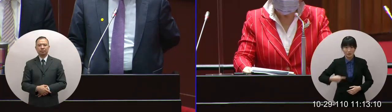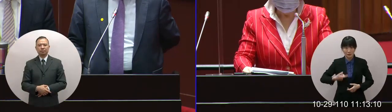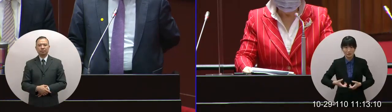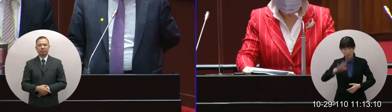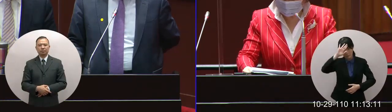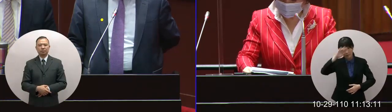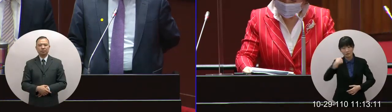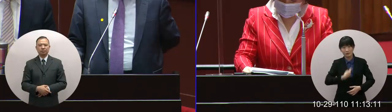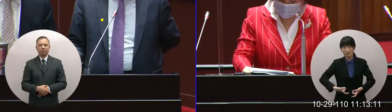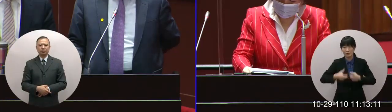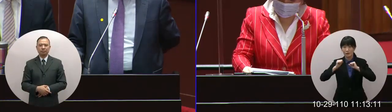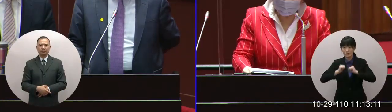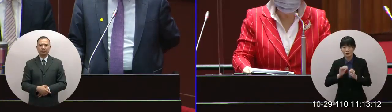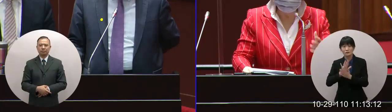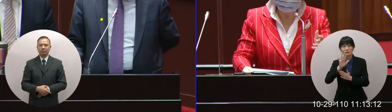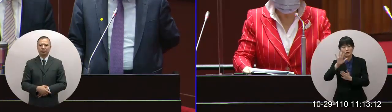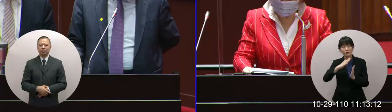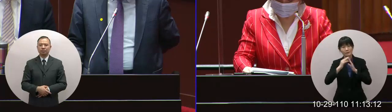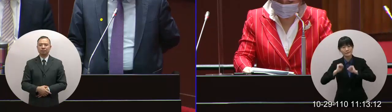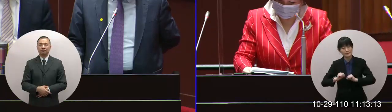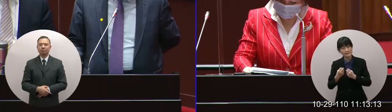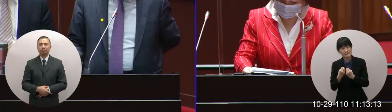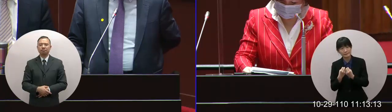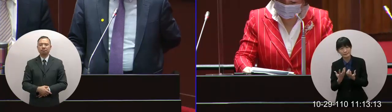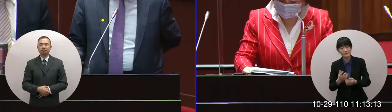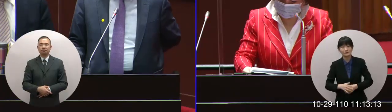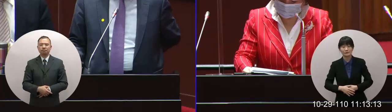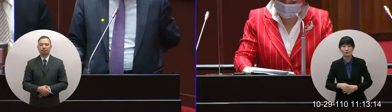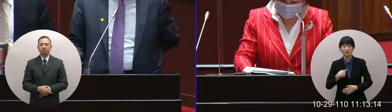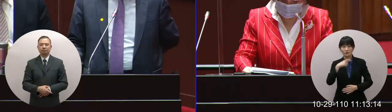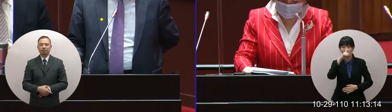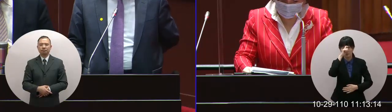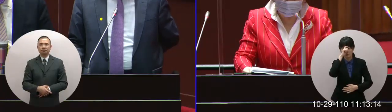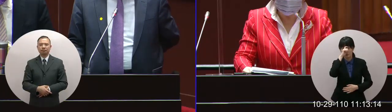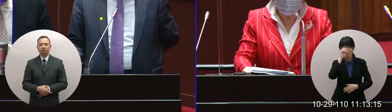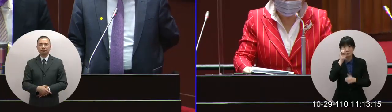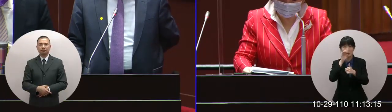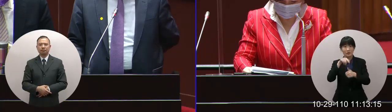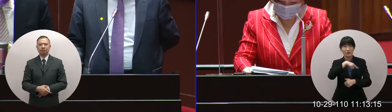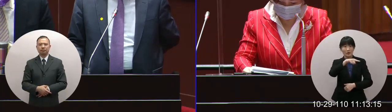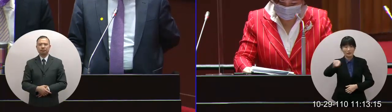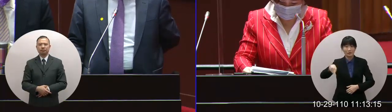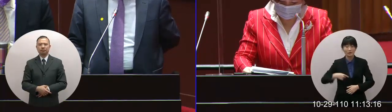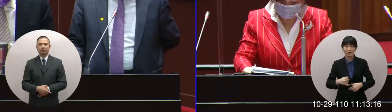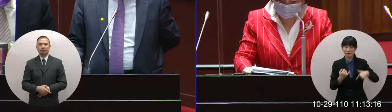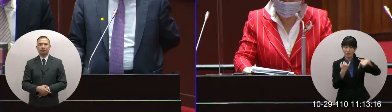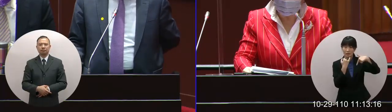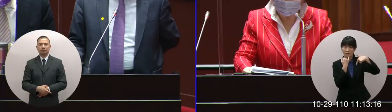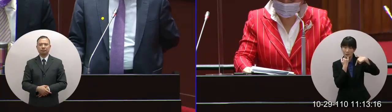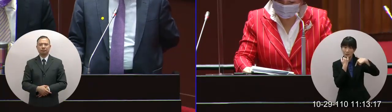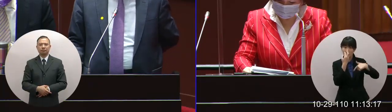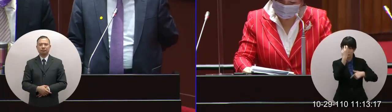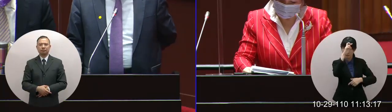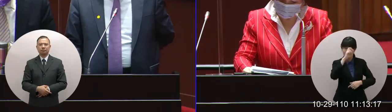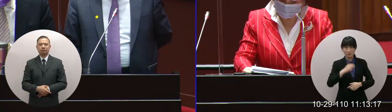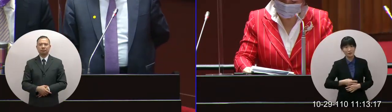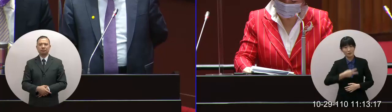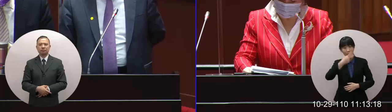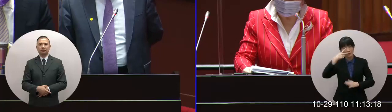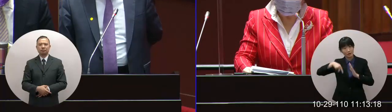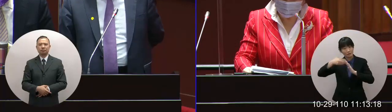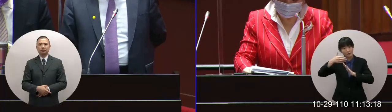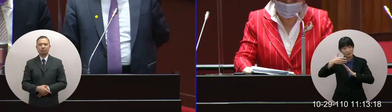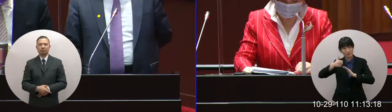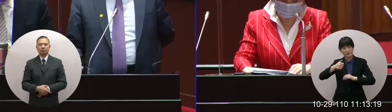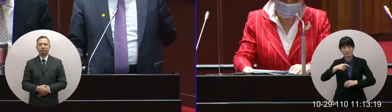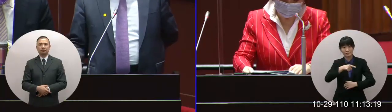题。我要善意的这个建议院长，包括何大一博士呢与赖明昭院士都提醒，